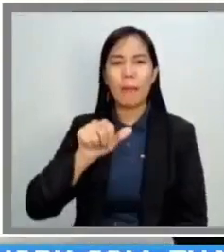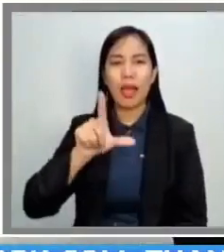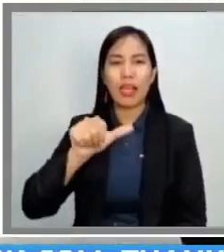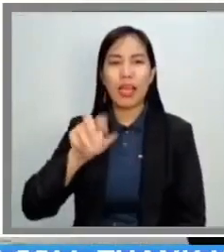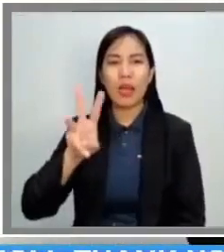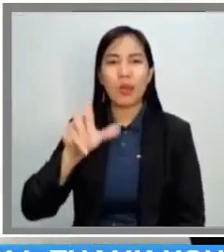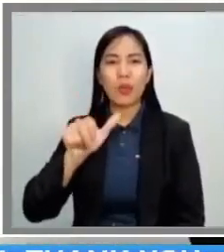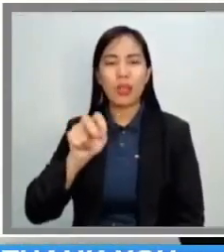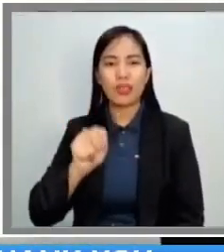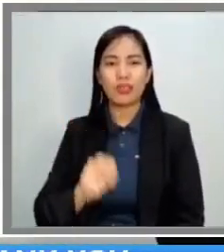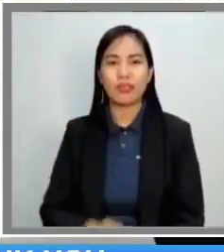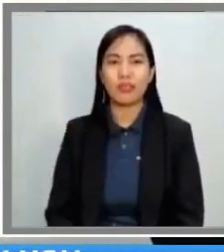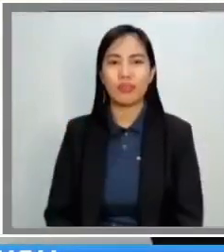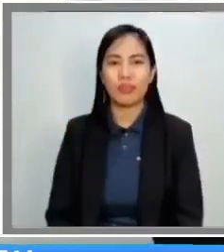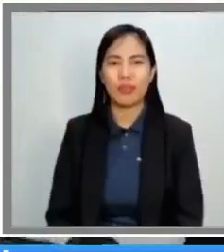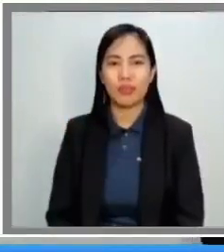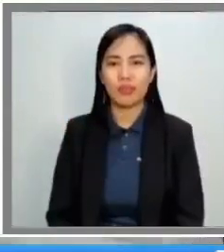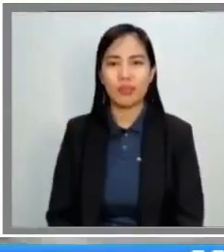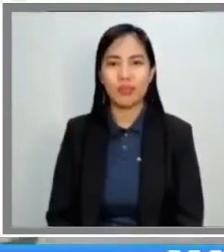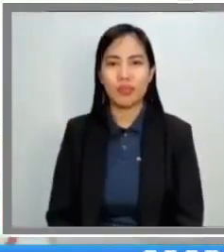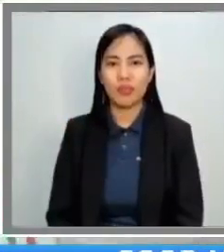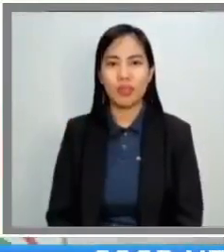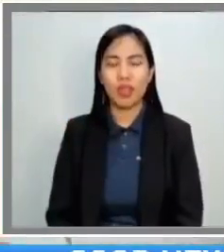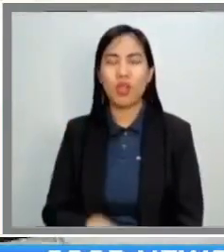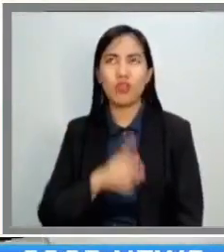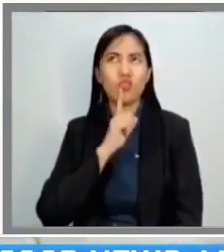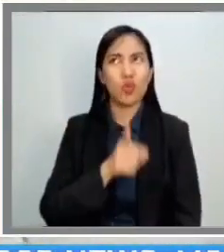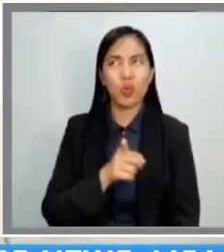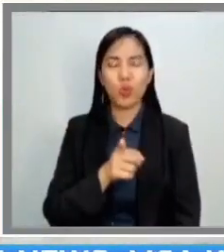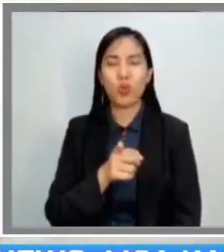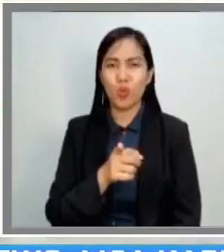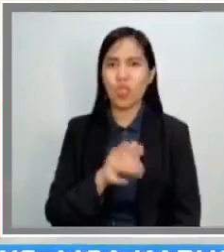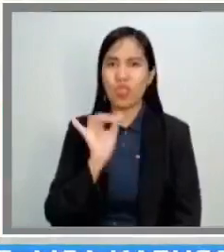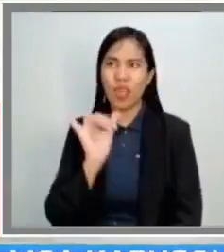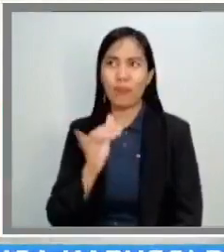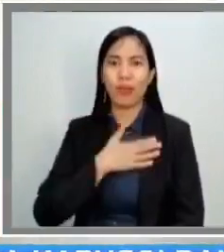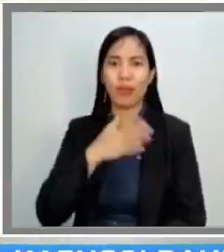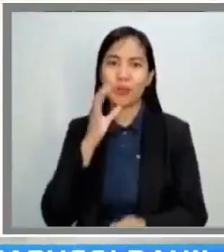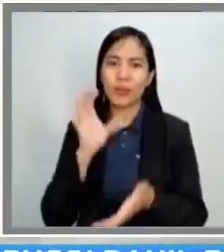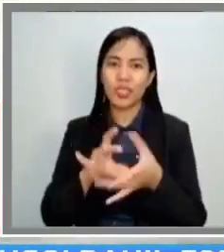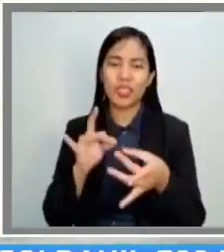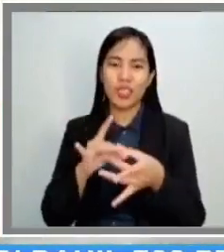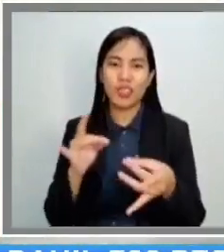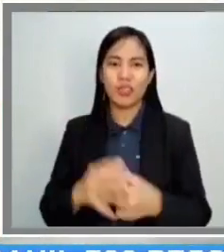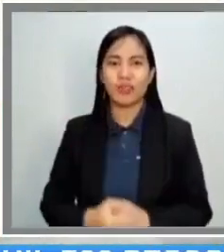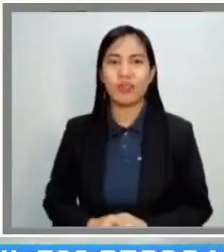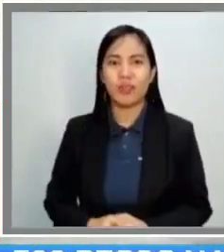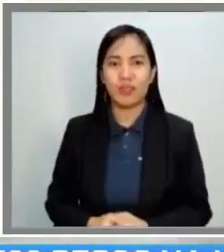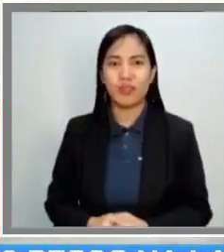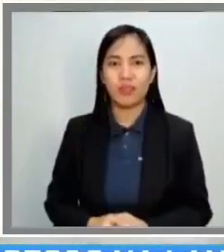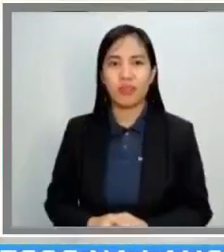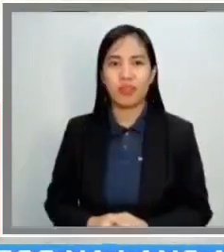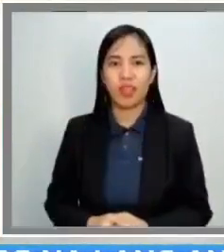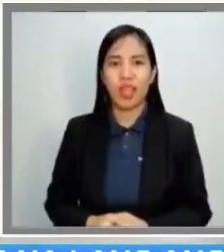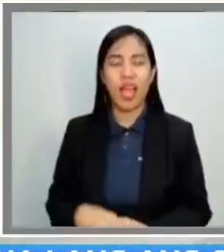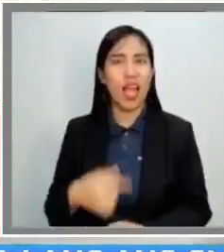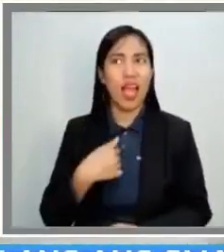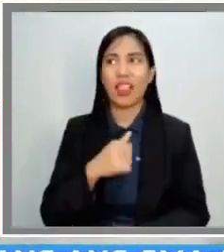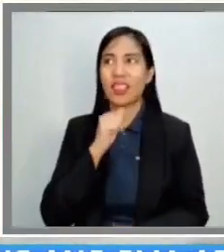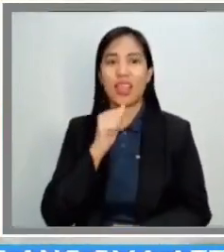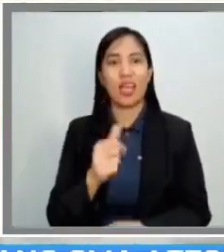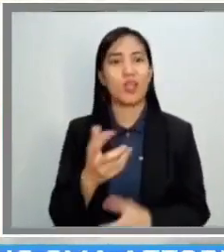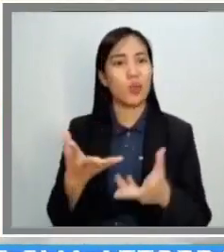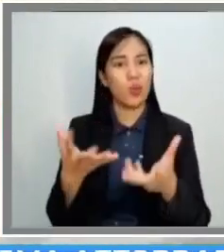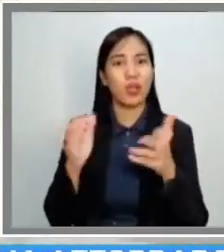It's not really shade if it's the truth. Yeah, I think I'm the better. I would never want to be the global ambassador because I don't need the title to be. I